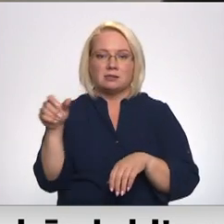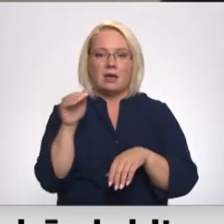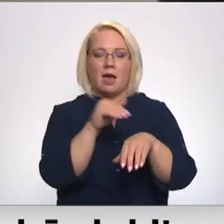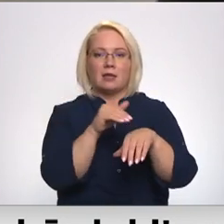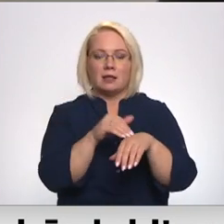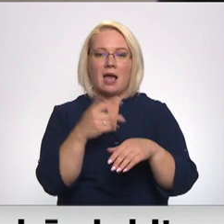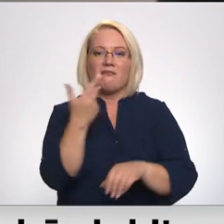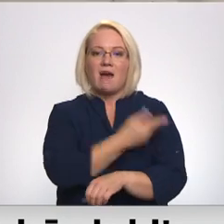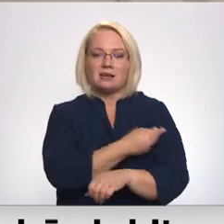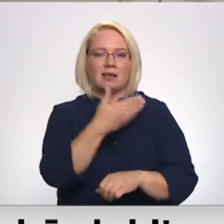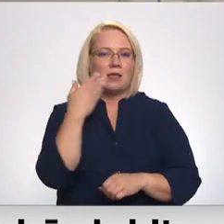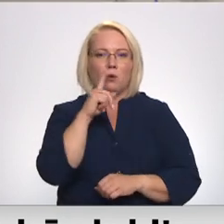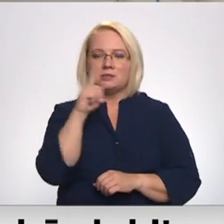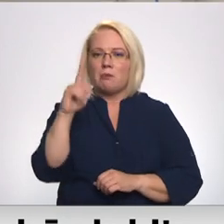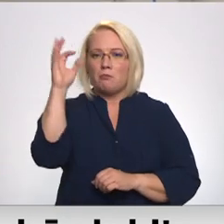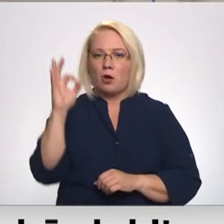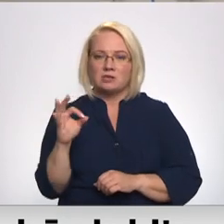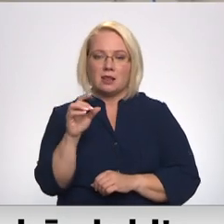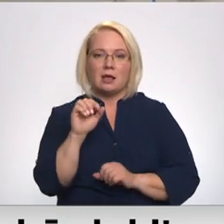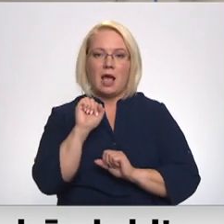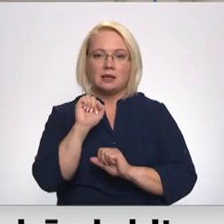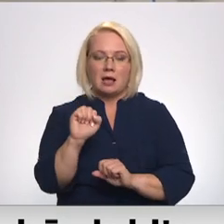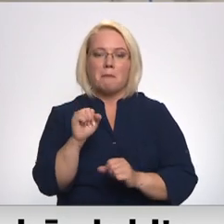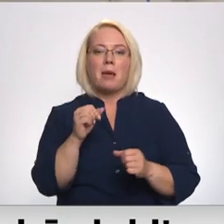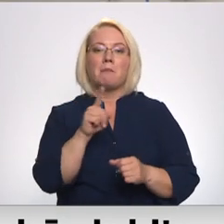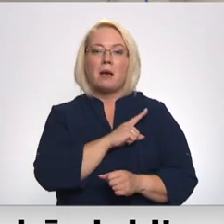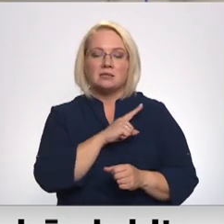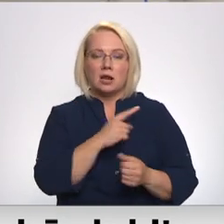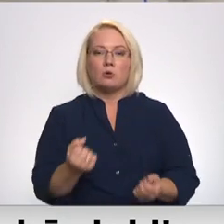100% aizsardzība, bet noteikti pasargā no smagas slimības gaitas.